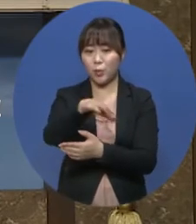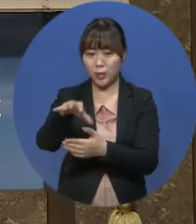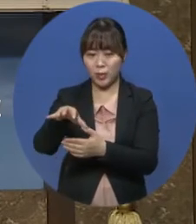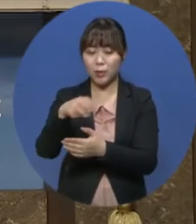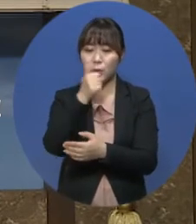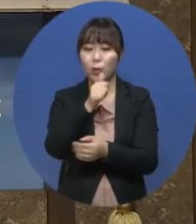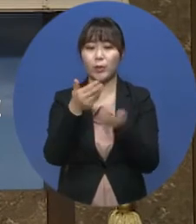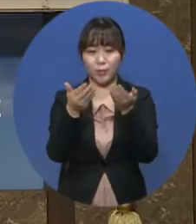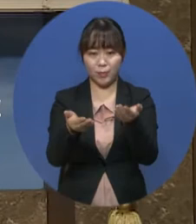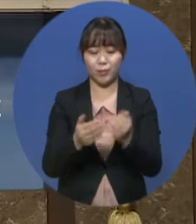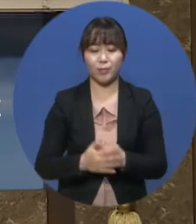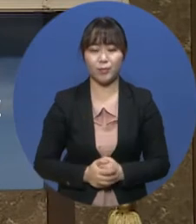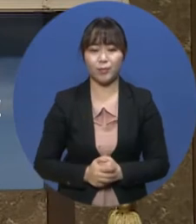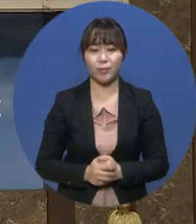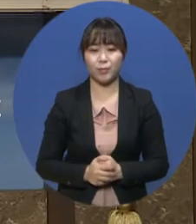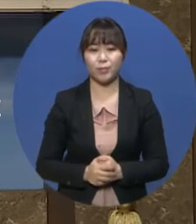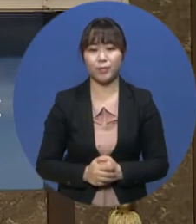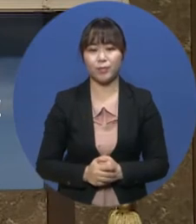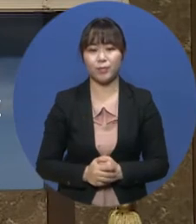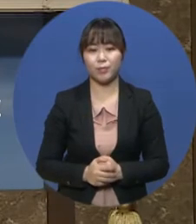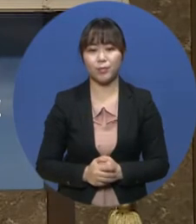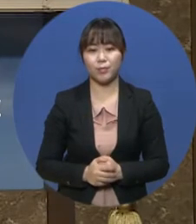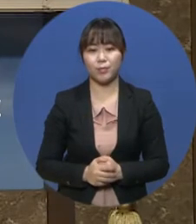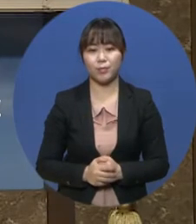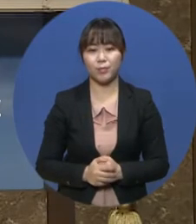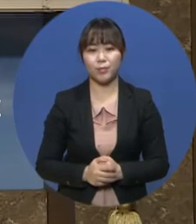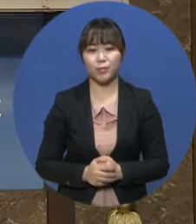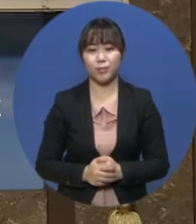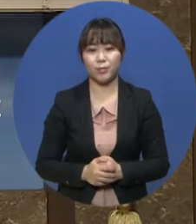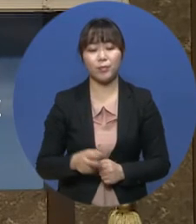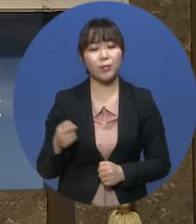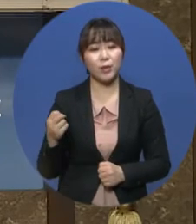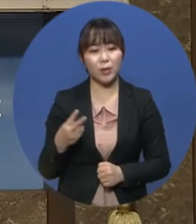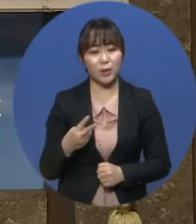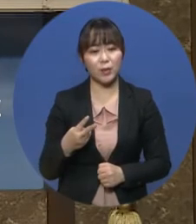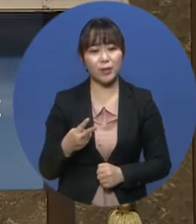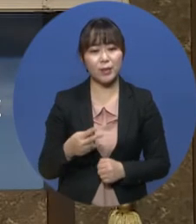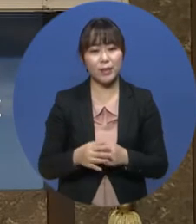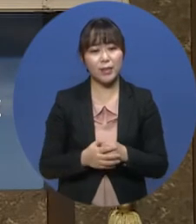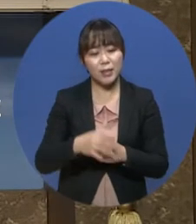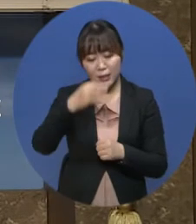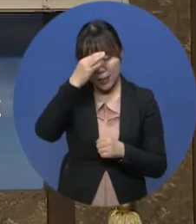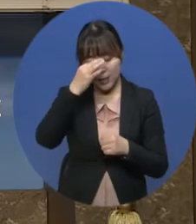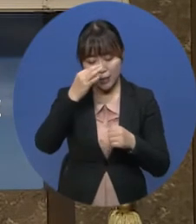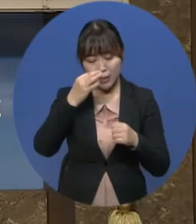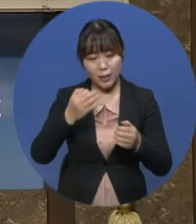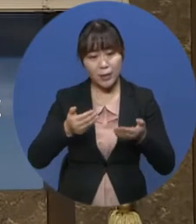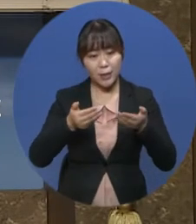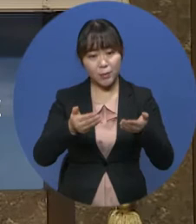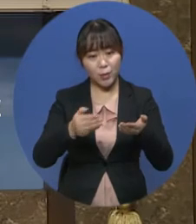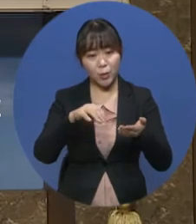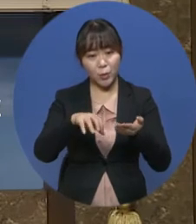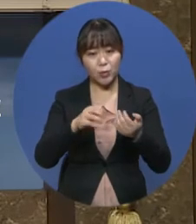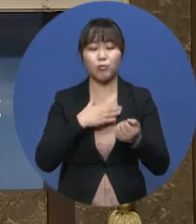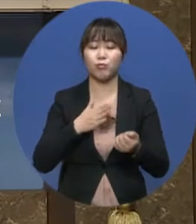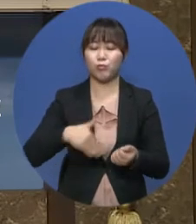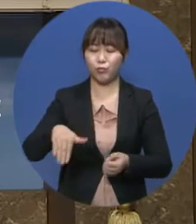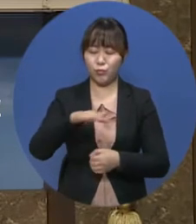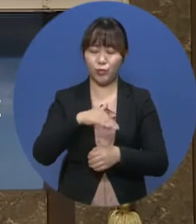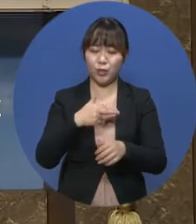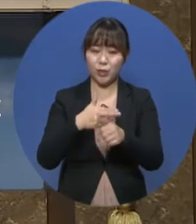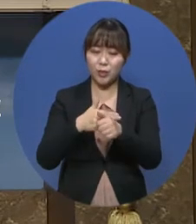이제 알이 선해 드리는 에 그 가 있고 내도 재는 기부를 받는 것은 우리가